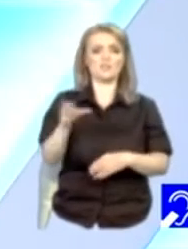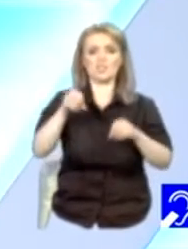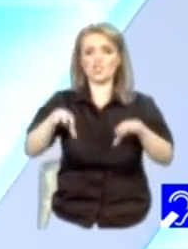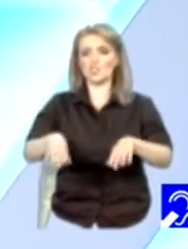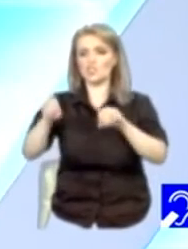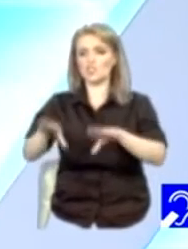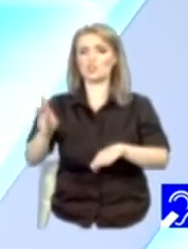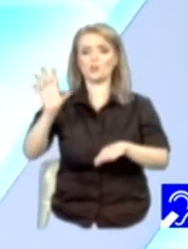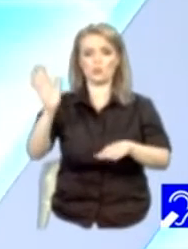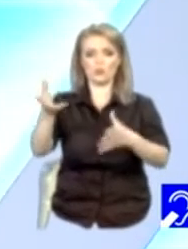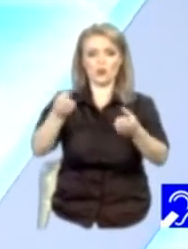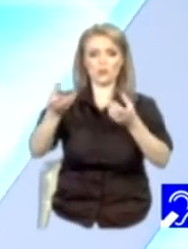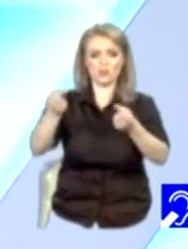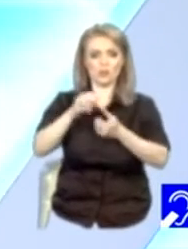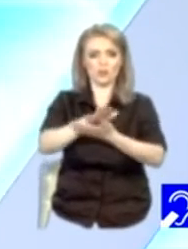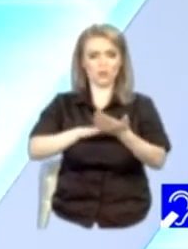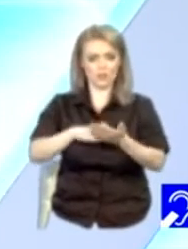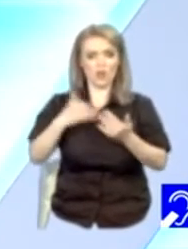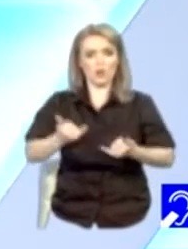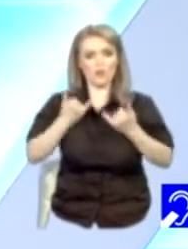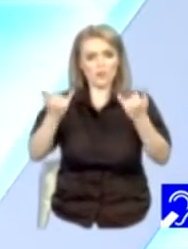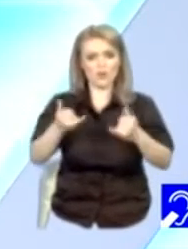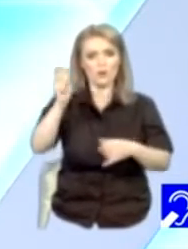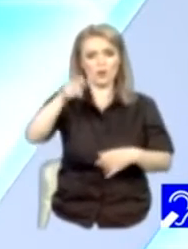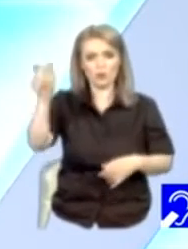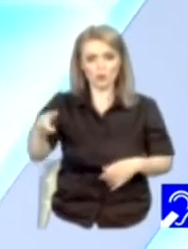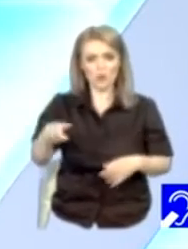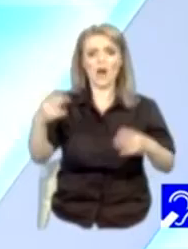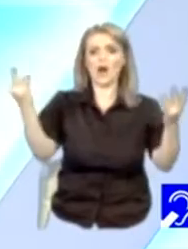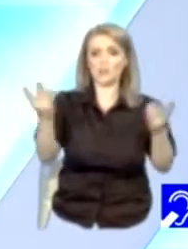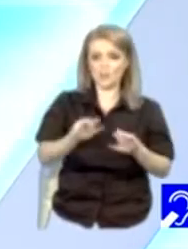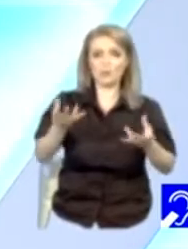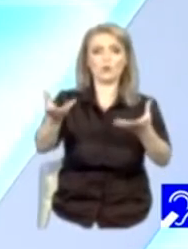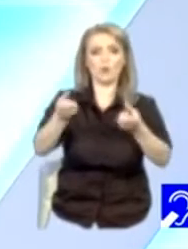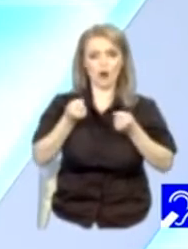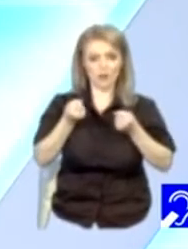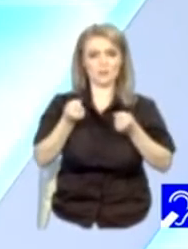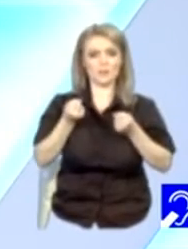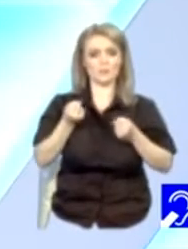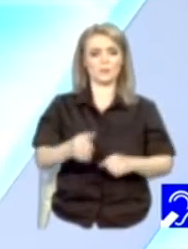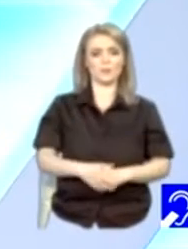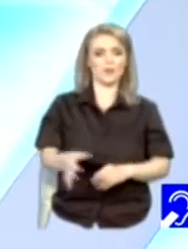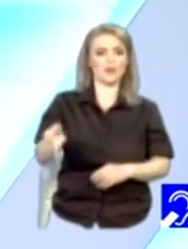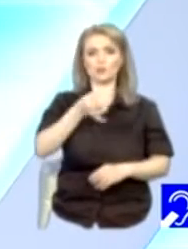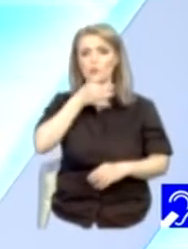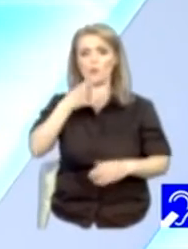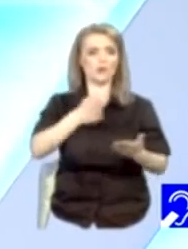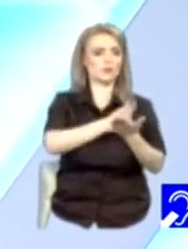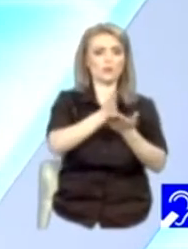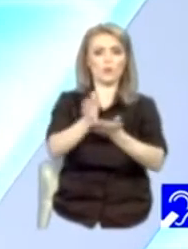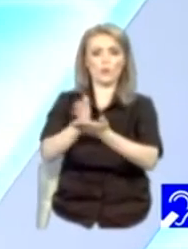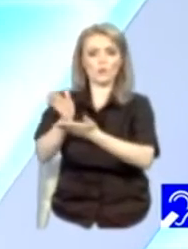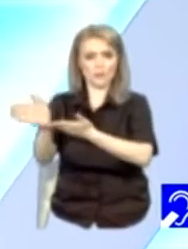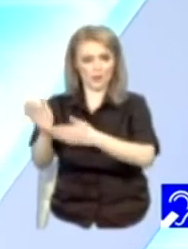vom lua în continuare, dragi cetățeni, dragi cetățene, ar trebui luate în orice domeniu